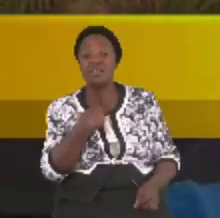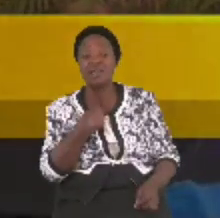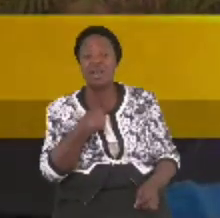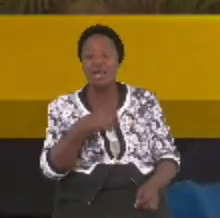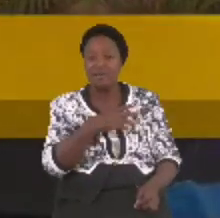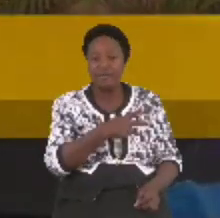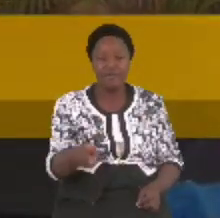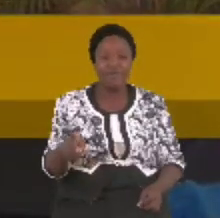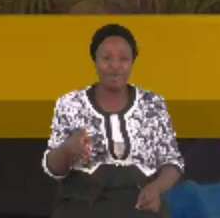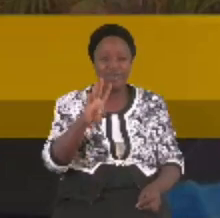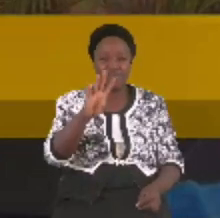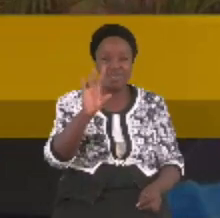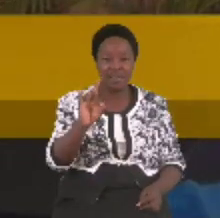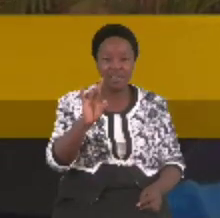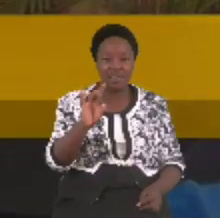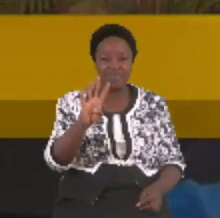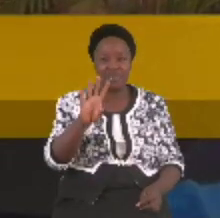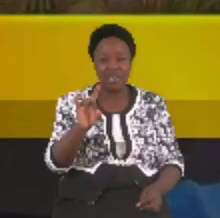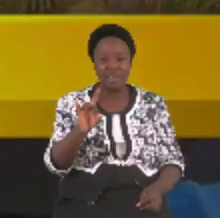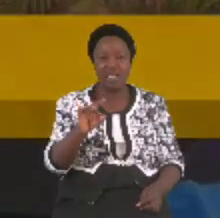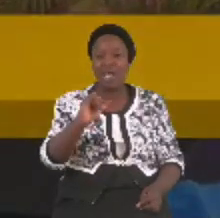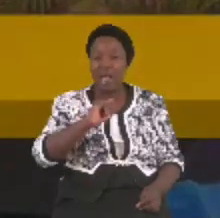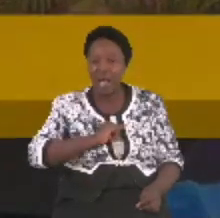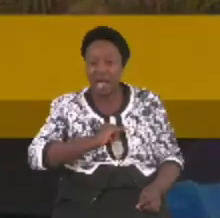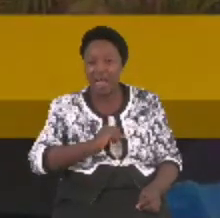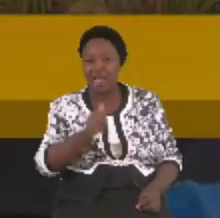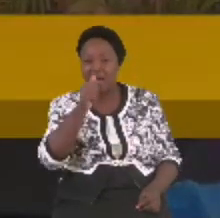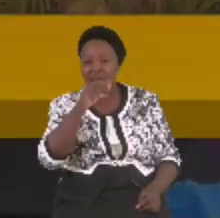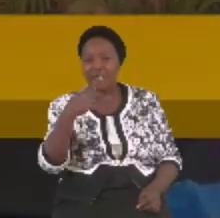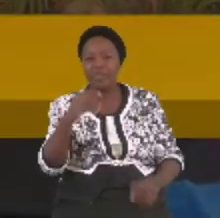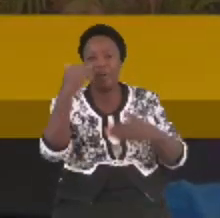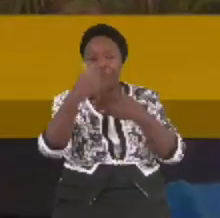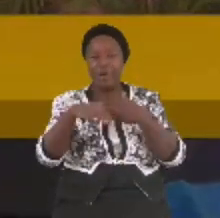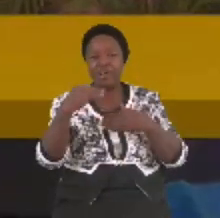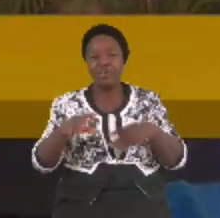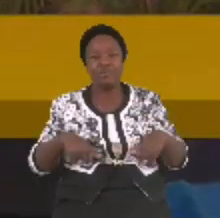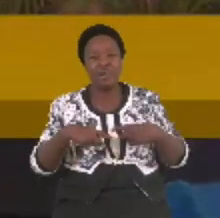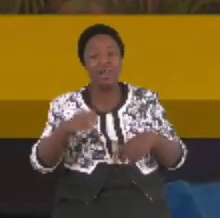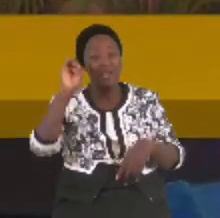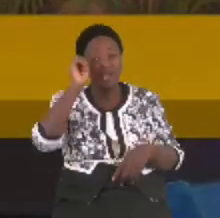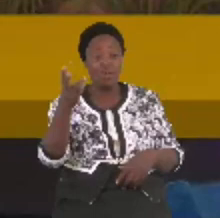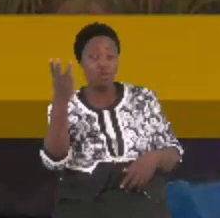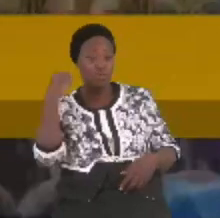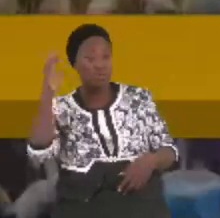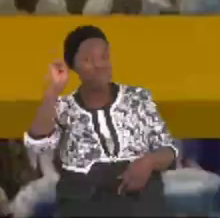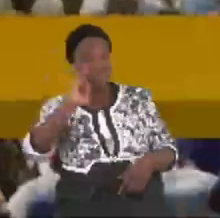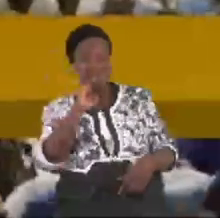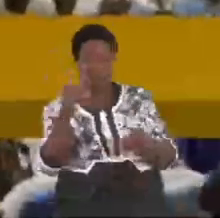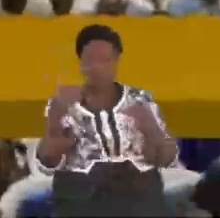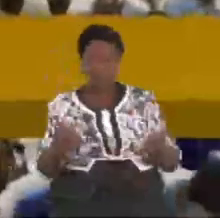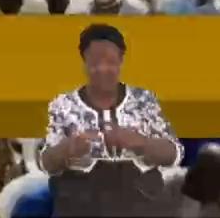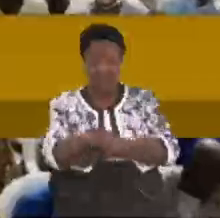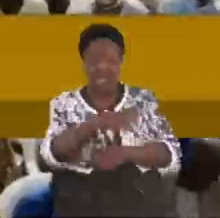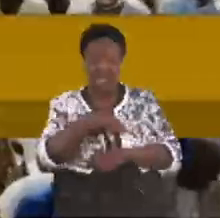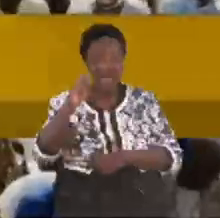48. Verset 48 dit, je suis le pain de vie. Il était, il est aujourd'hui et il